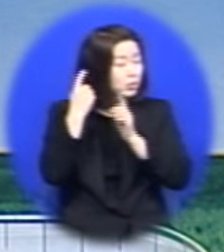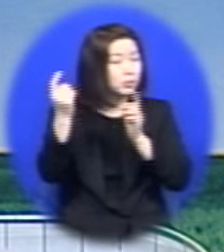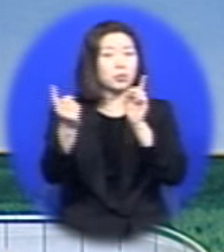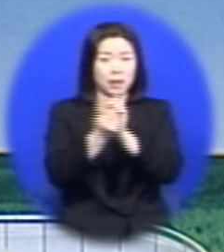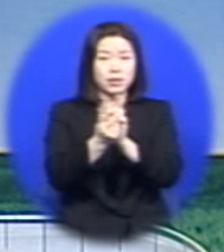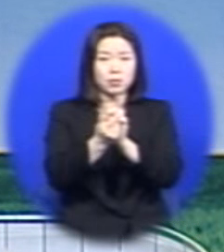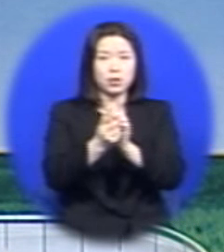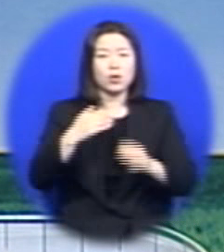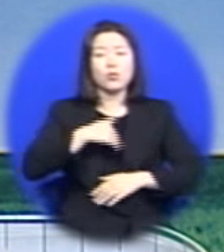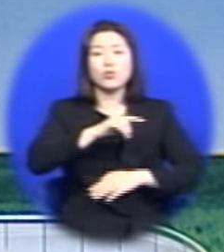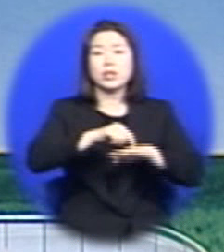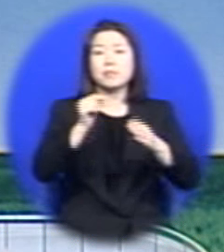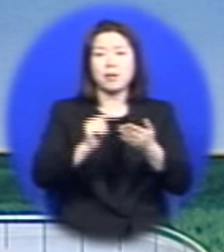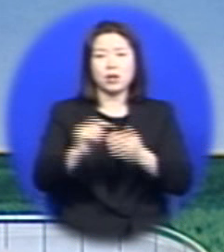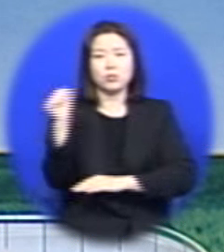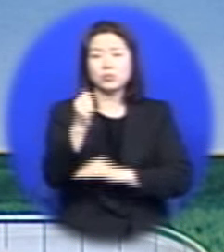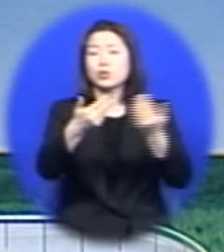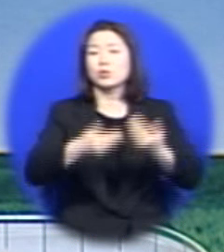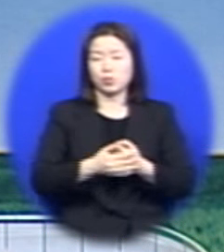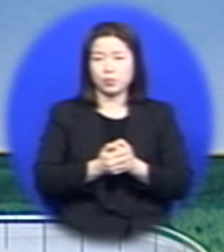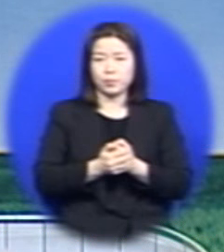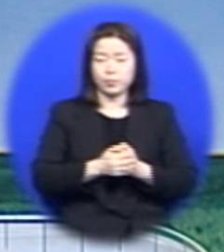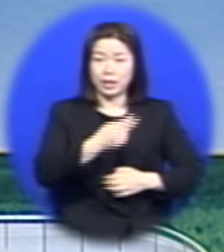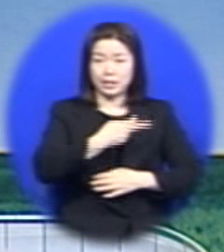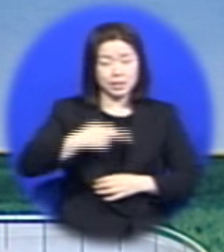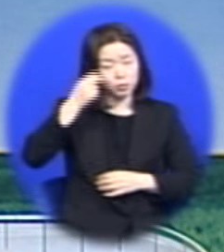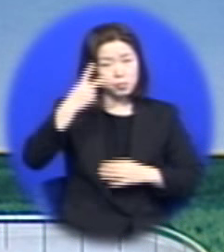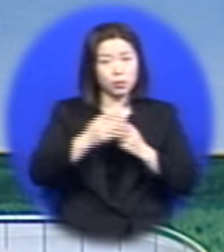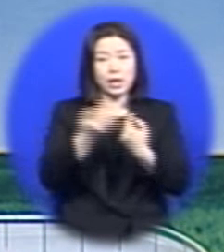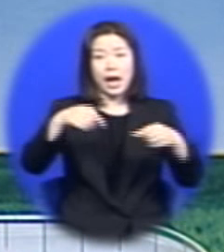말씀에 사도벨과 함께 감옥에 갇혔던